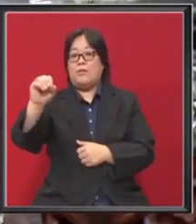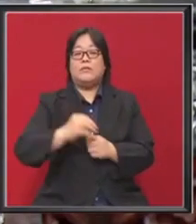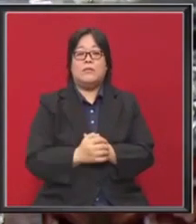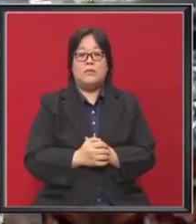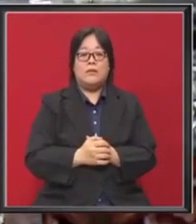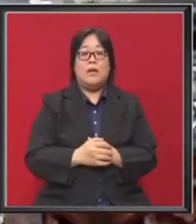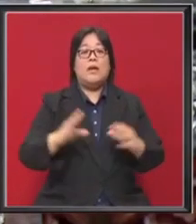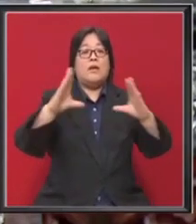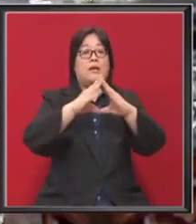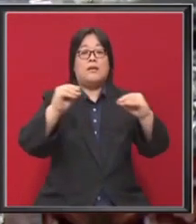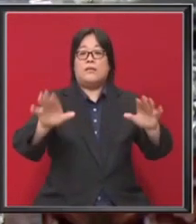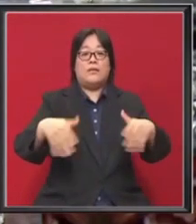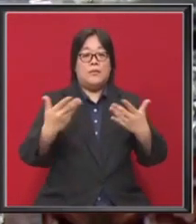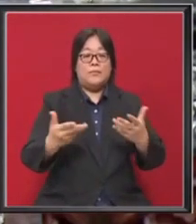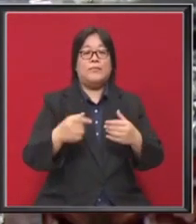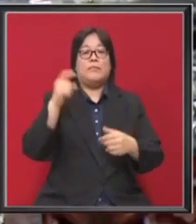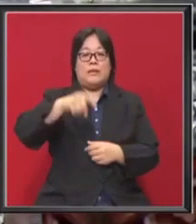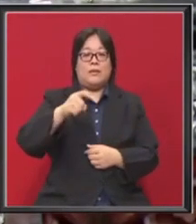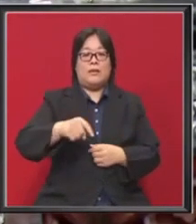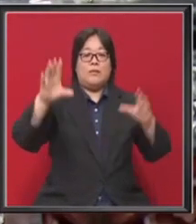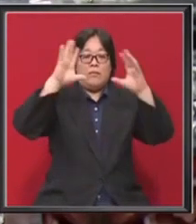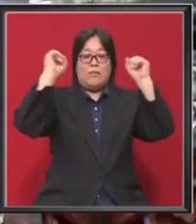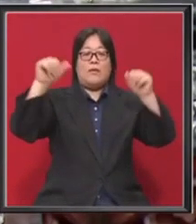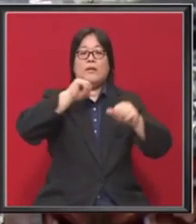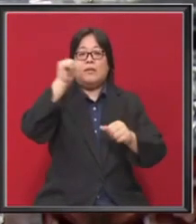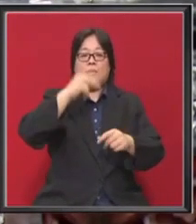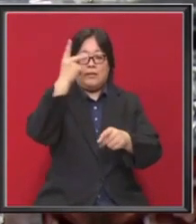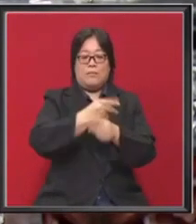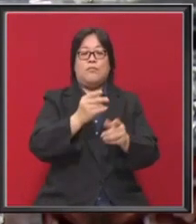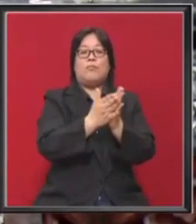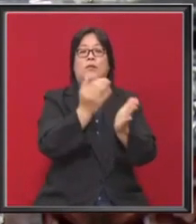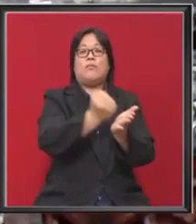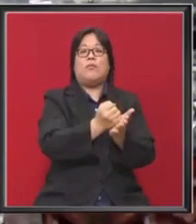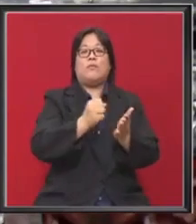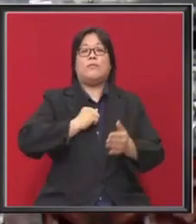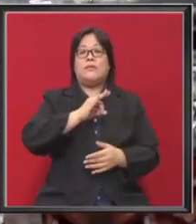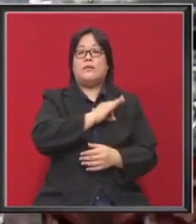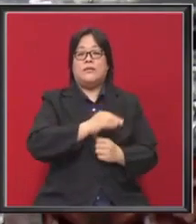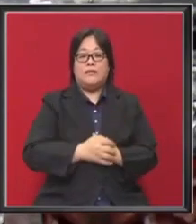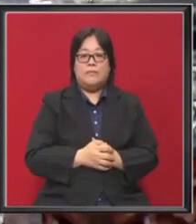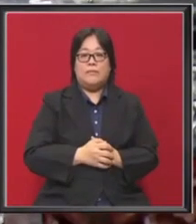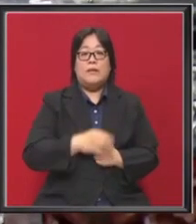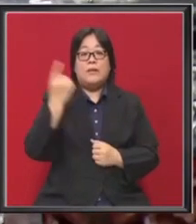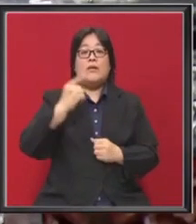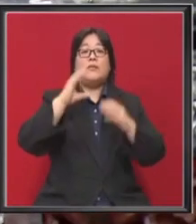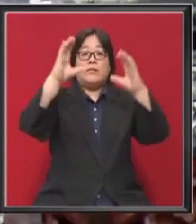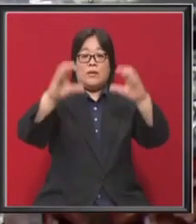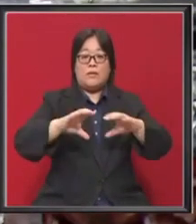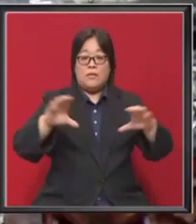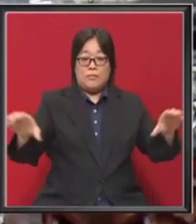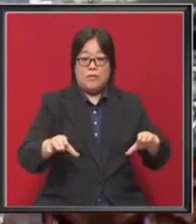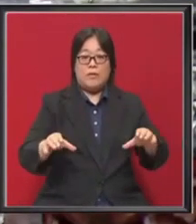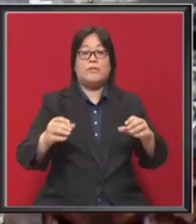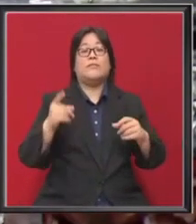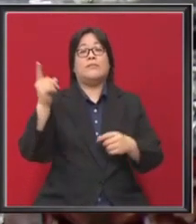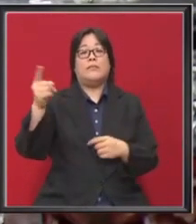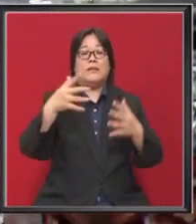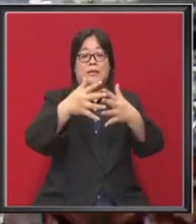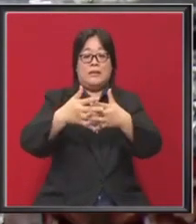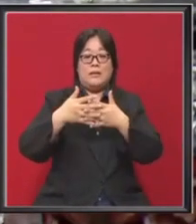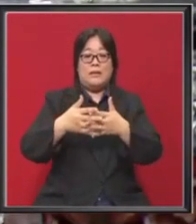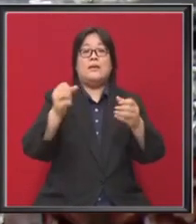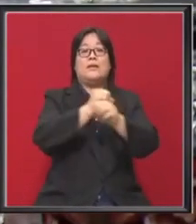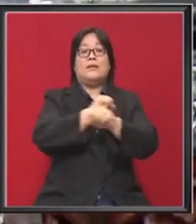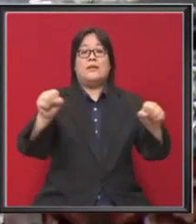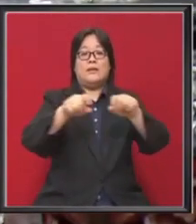dalam penyelesaiannya ilah memastikan majikan tidak menyimpang pekerja setelah satu keanehan dilakukan besok Kamis sore Kapten Shaw